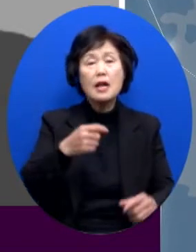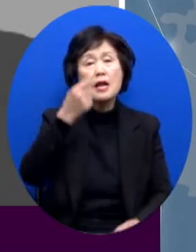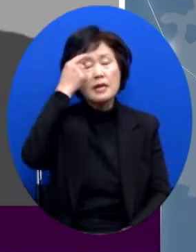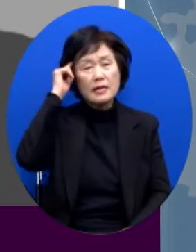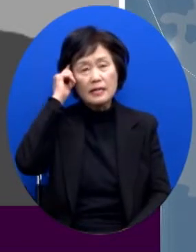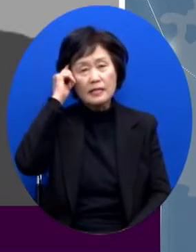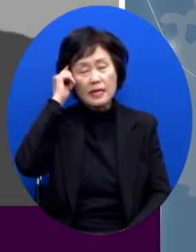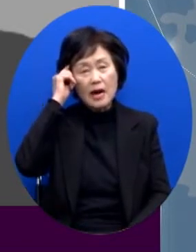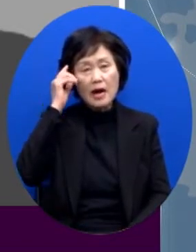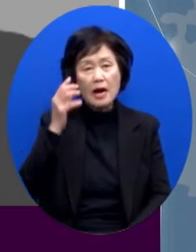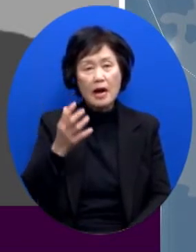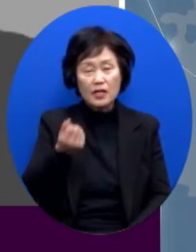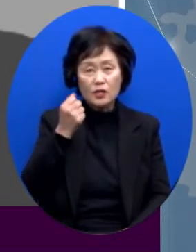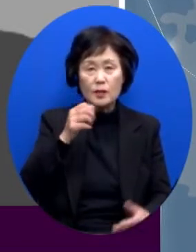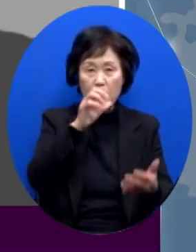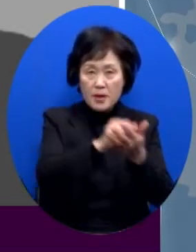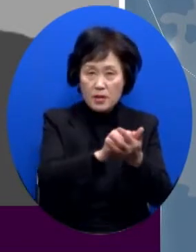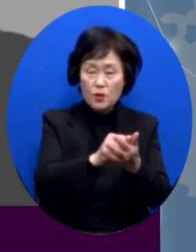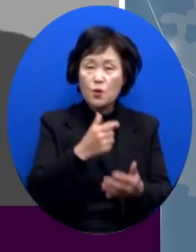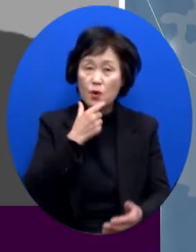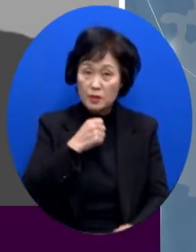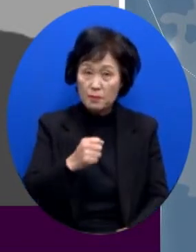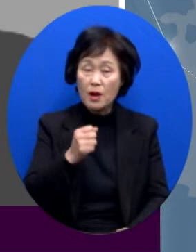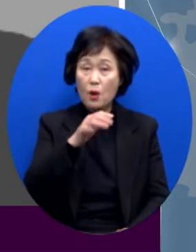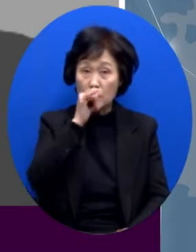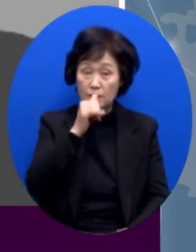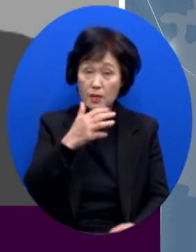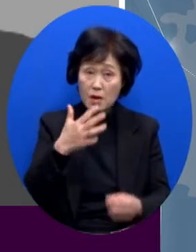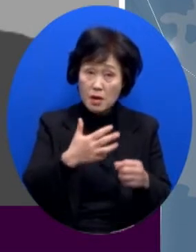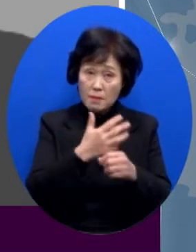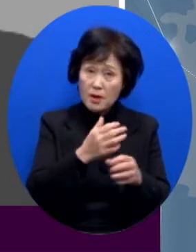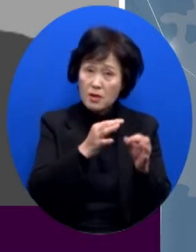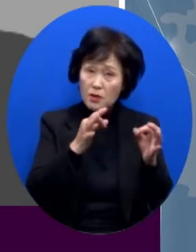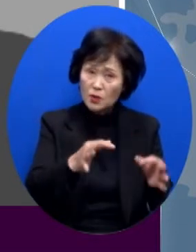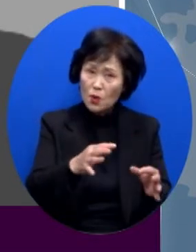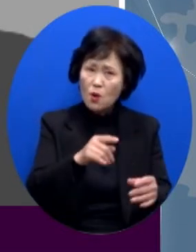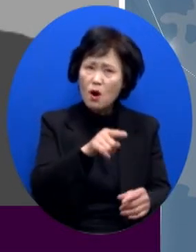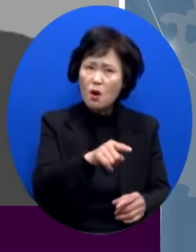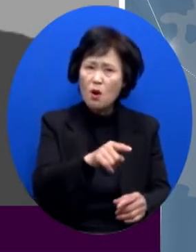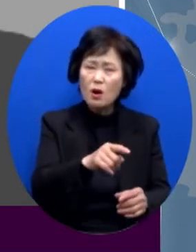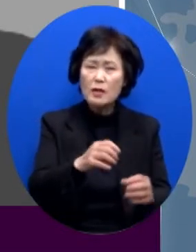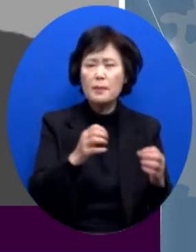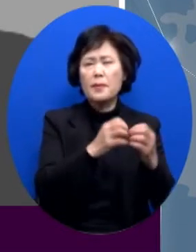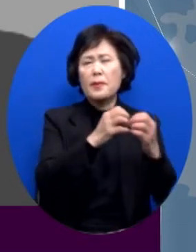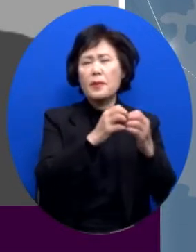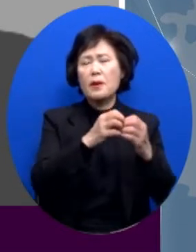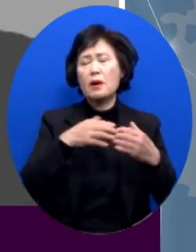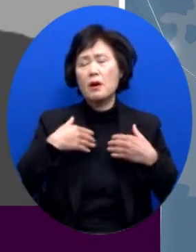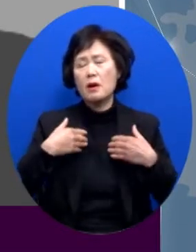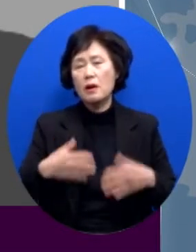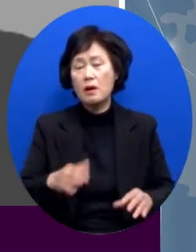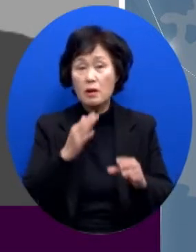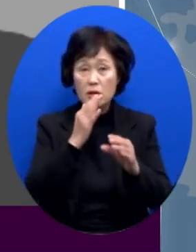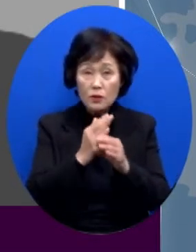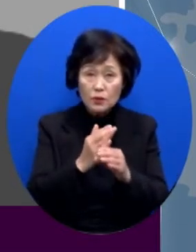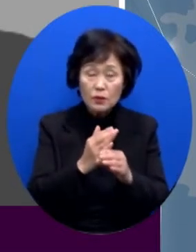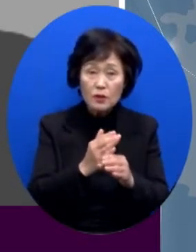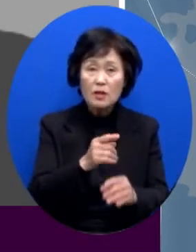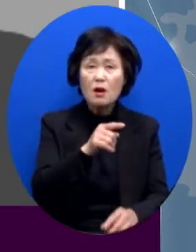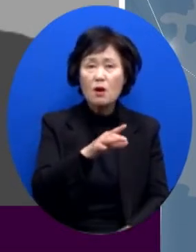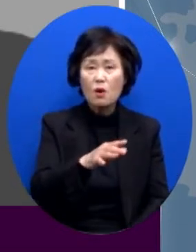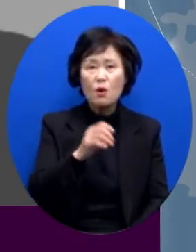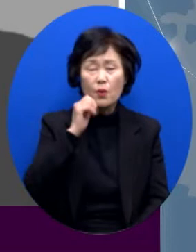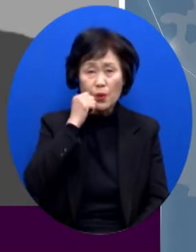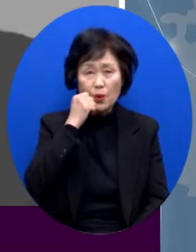기차는 상태고 그래 나 그러셔서 같은 수화 부적 이거든요 형제 시간인데 에 어 긴장하고 그래서 안타깝고